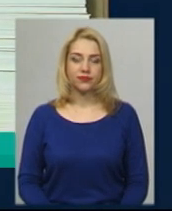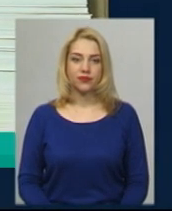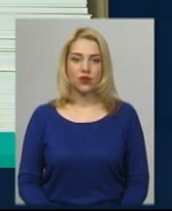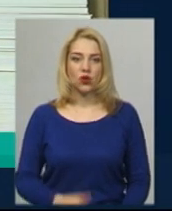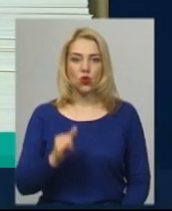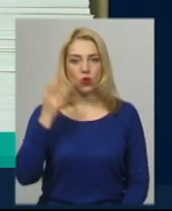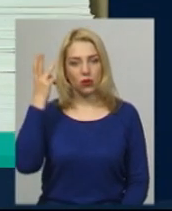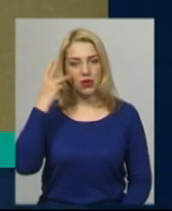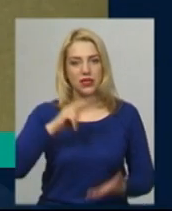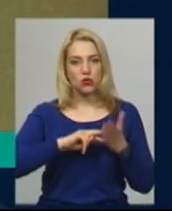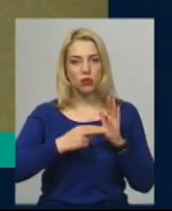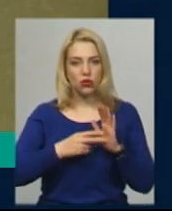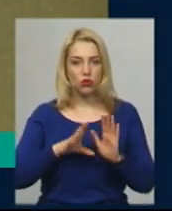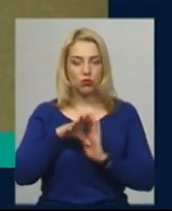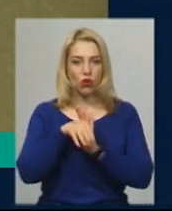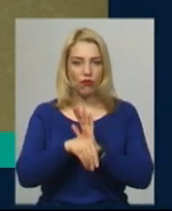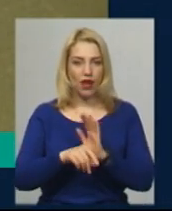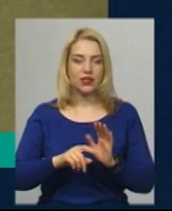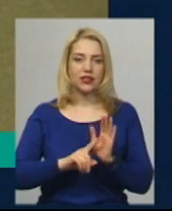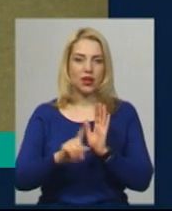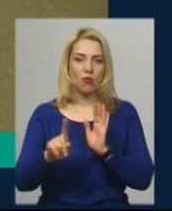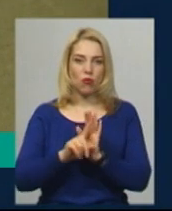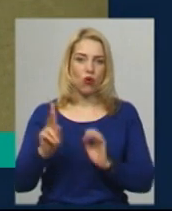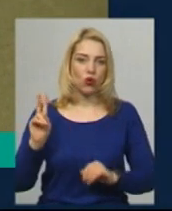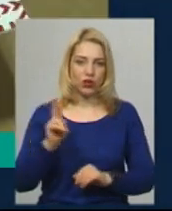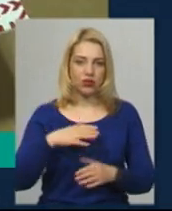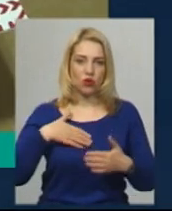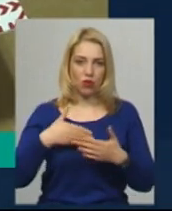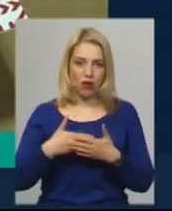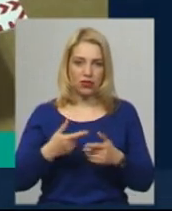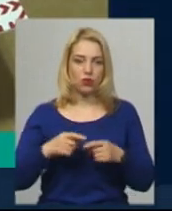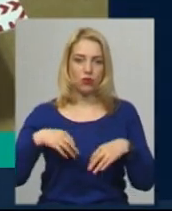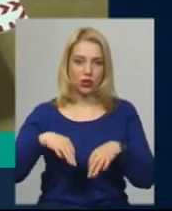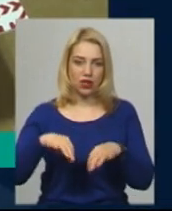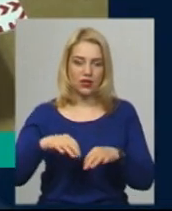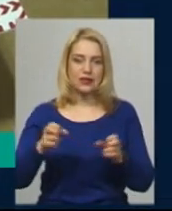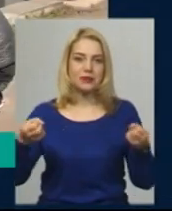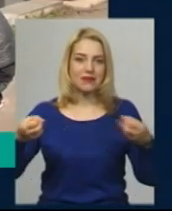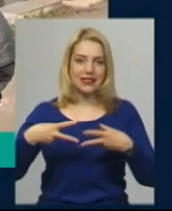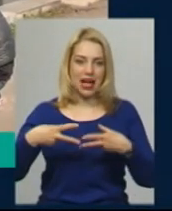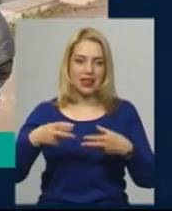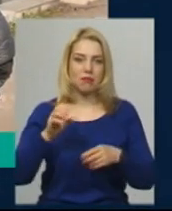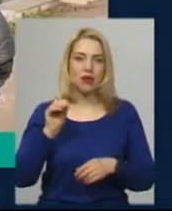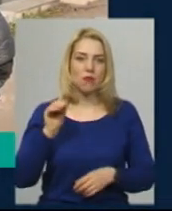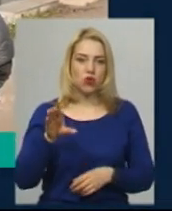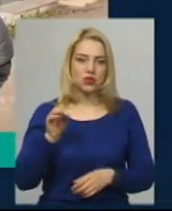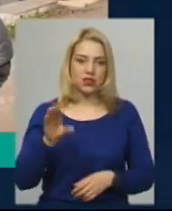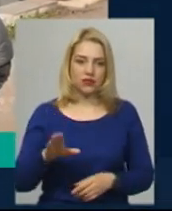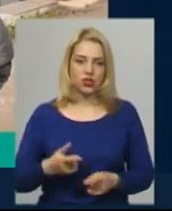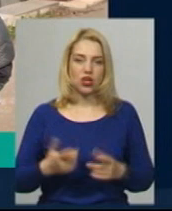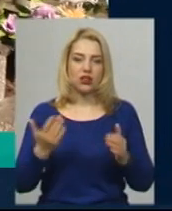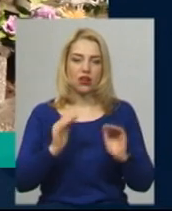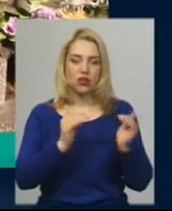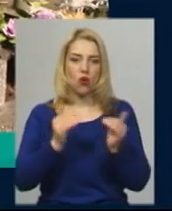У Хмельницькому планують запровадити проїзд у громадському транспорті за спеціальними посвідченнями. Які обмеження діють під